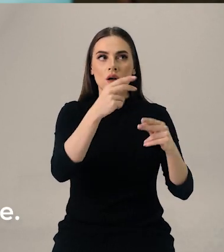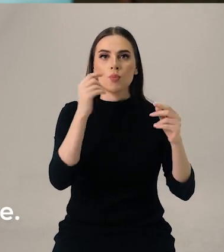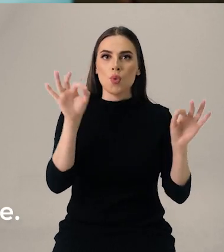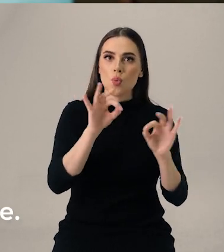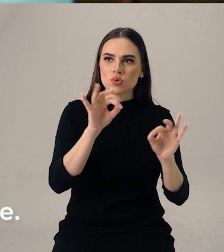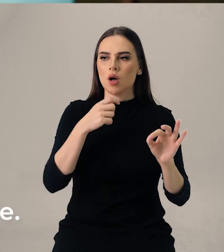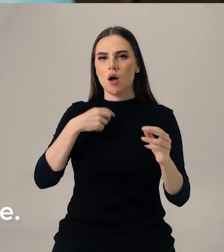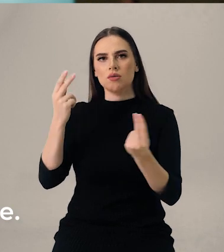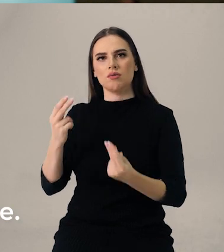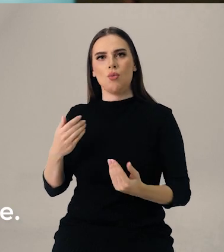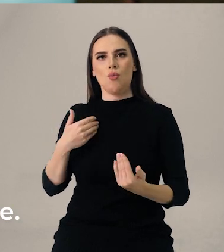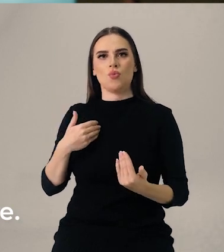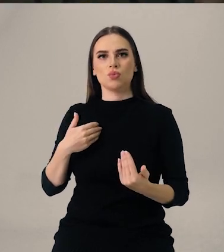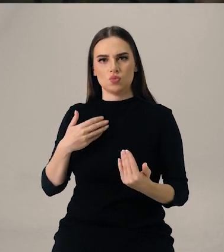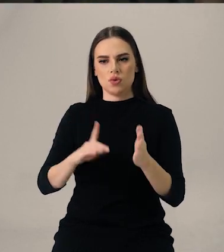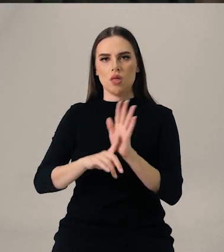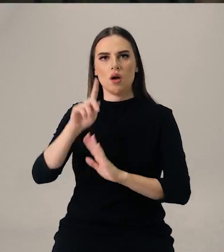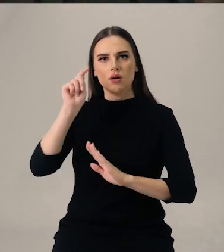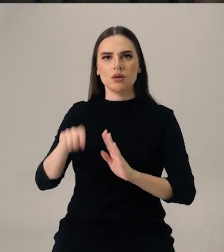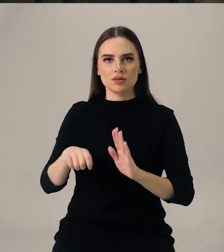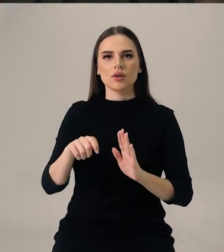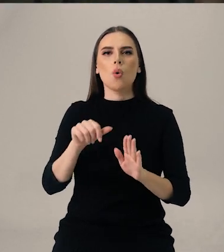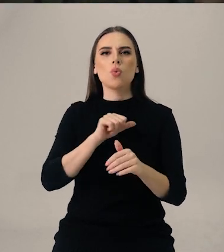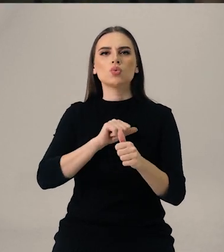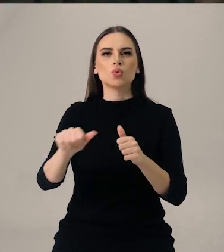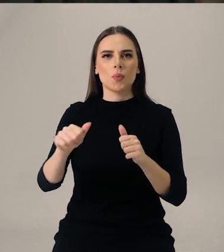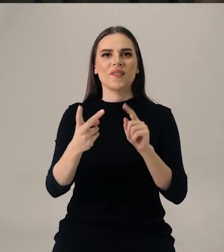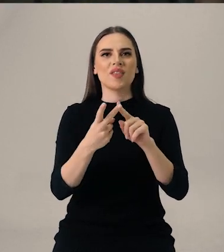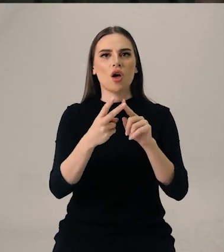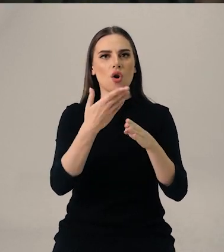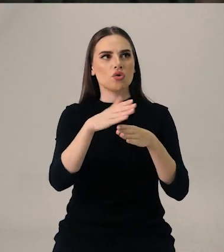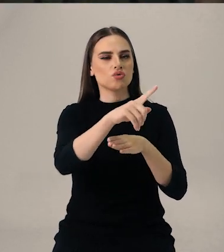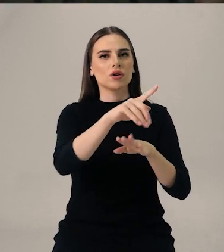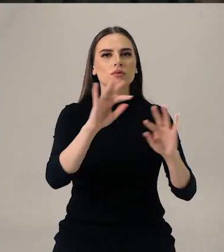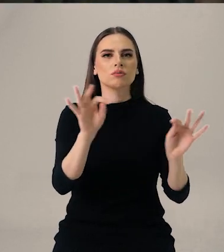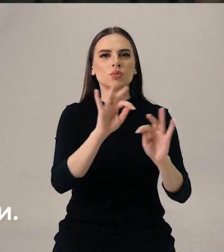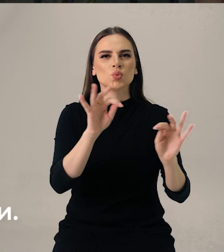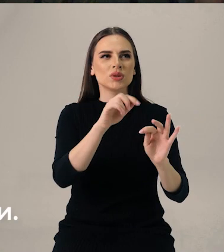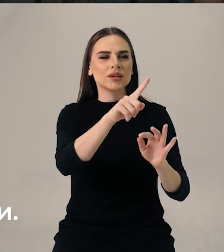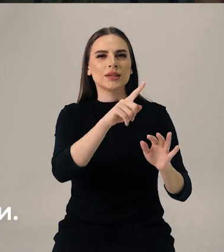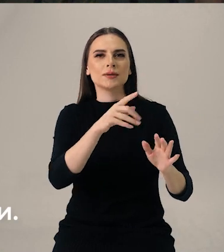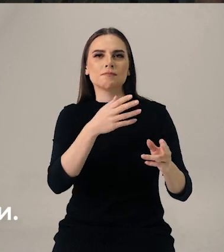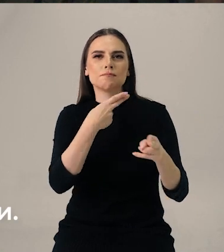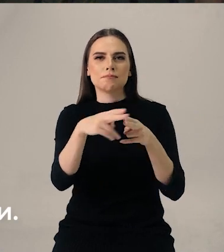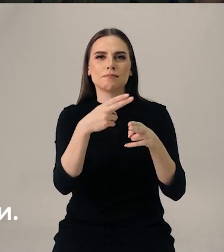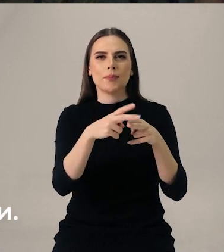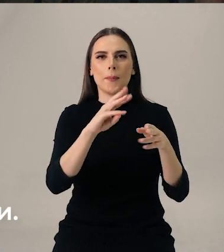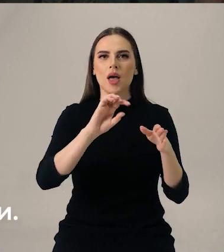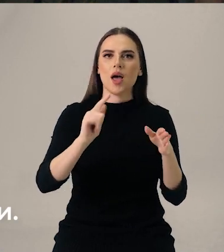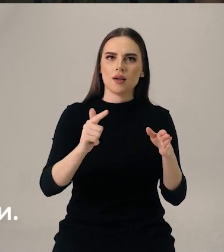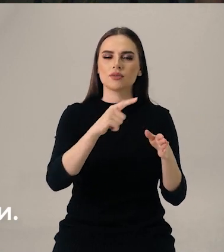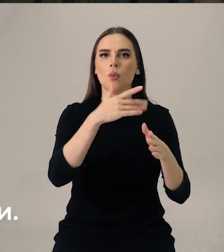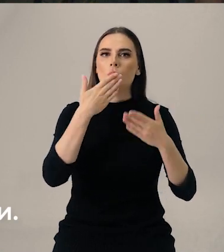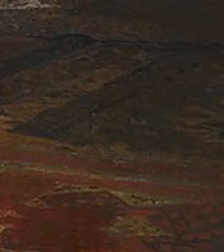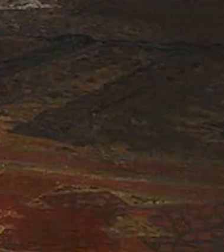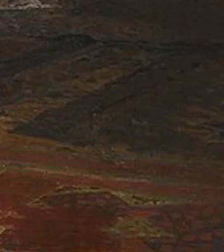же приступил к работе. Особенно зацепила художника вторая часть сюиты — «Сладость мести». В ней композитор раскрывает темы любви